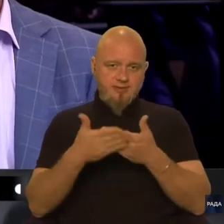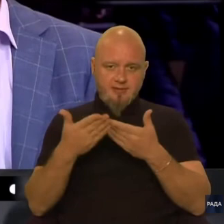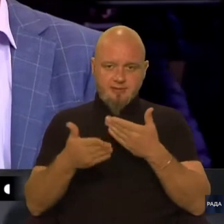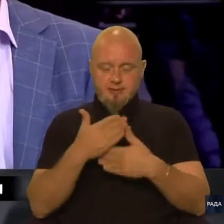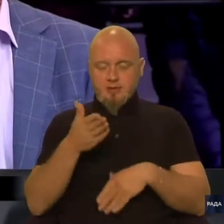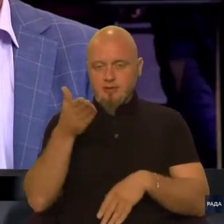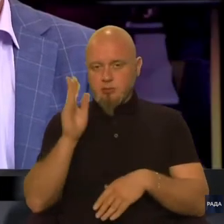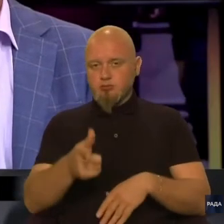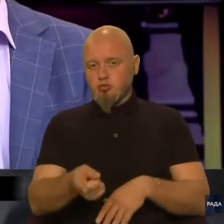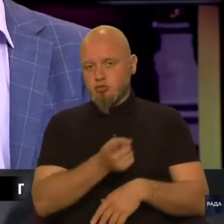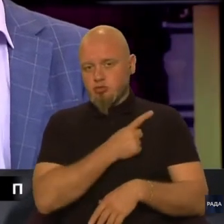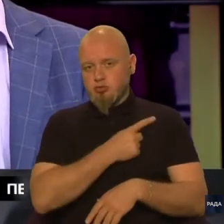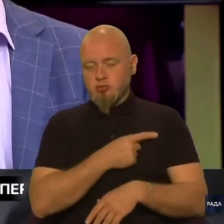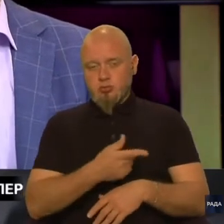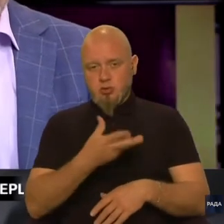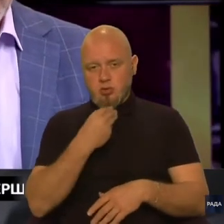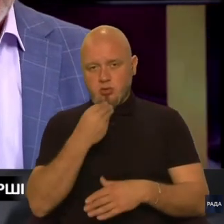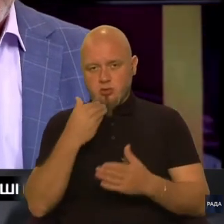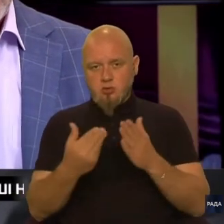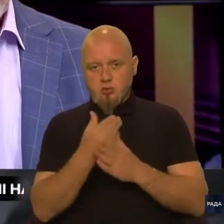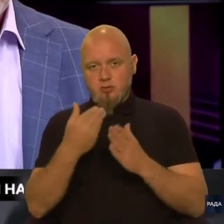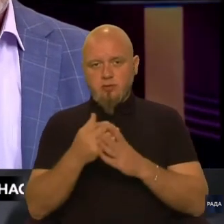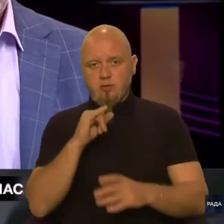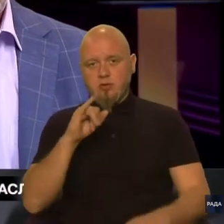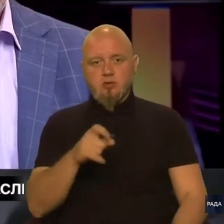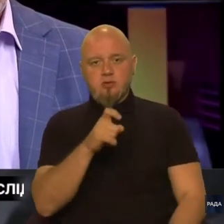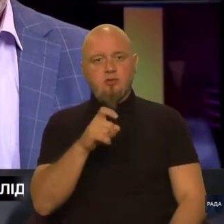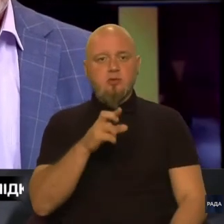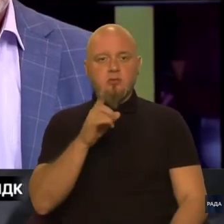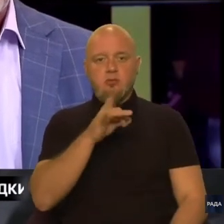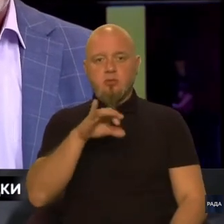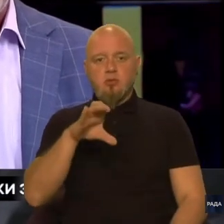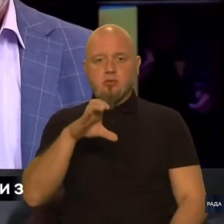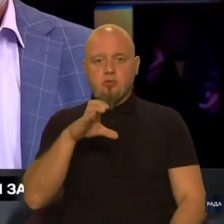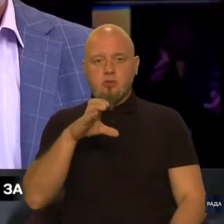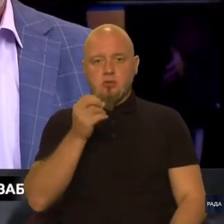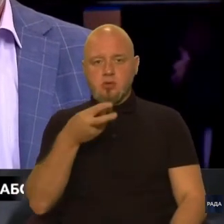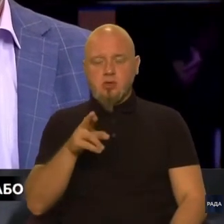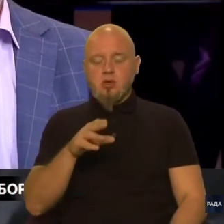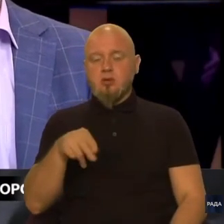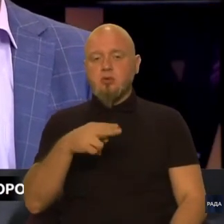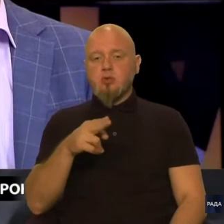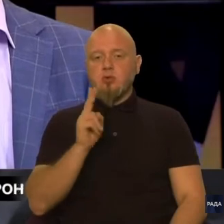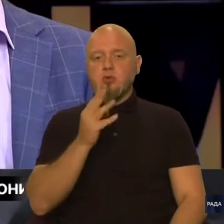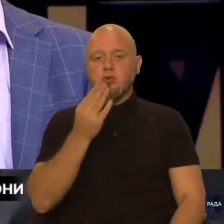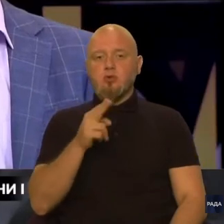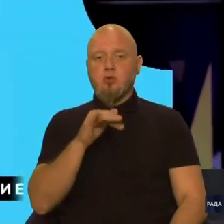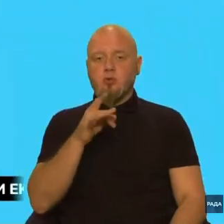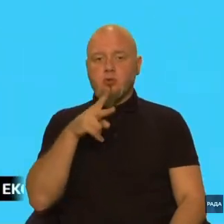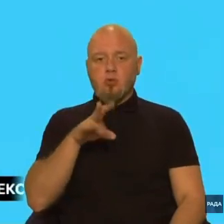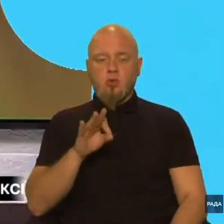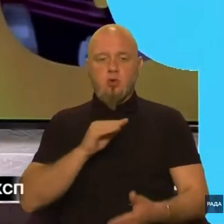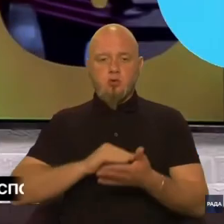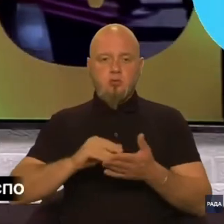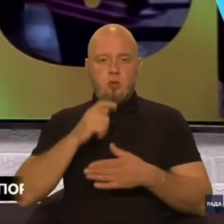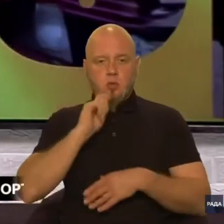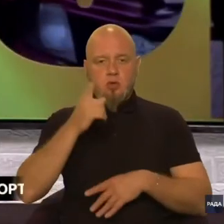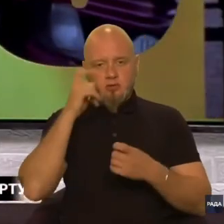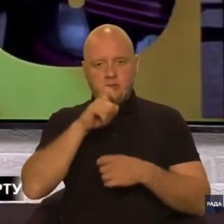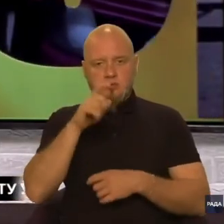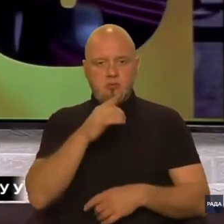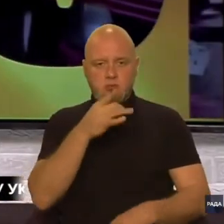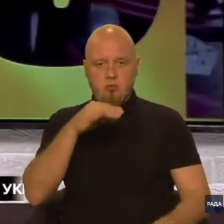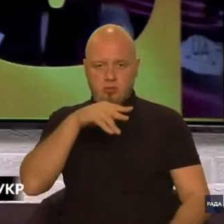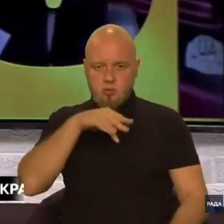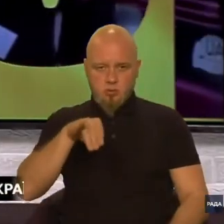будемо чекати гарних новин із брюсселя Дмитро е-е шкур Кореспондент - це Укрінформ з брюсселя говорили